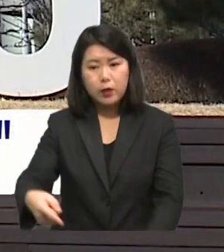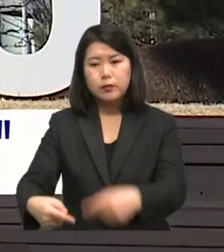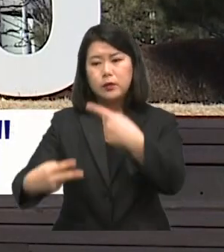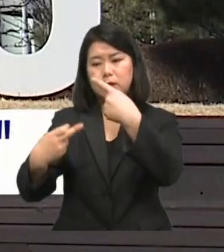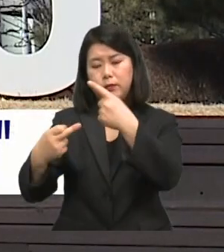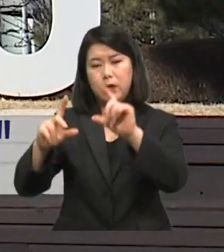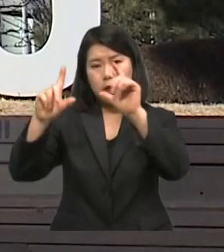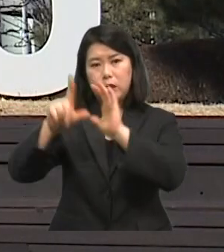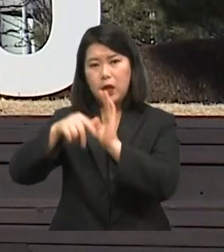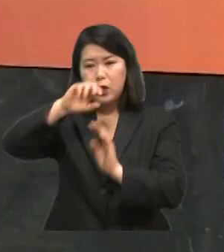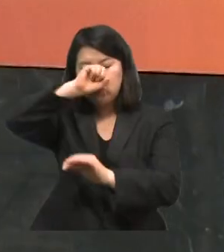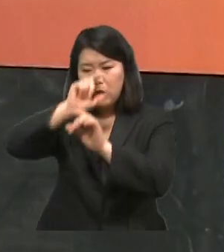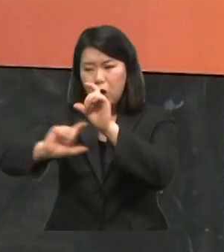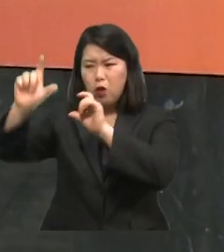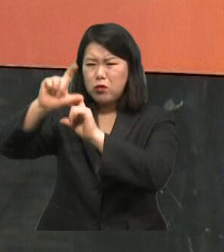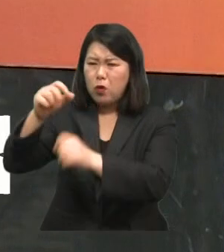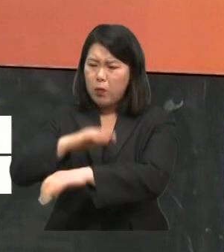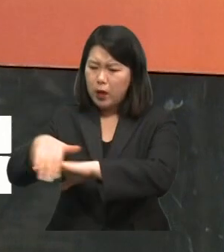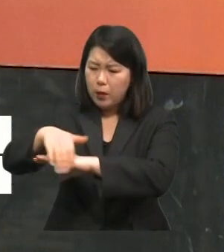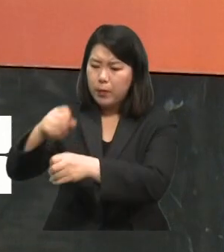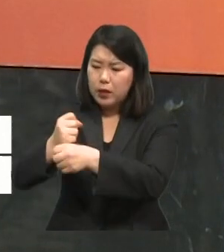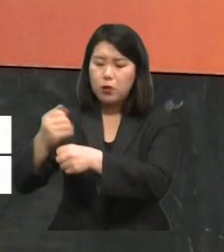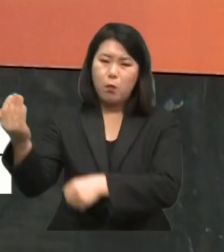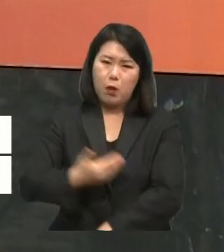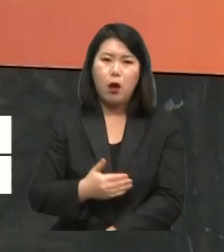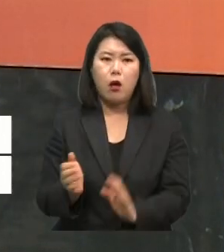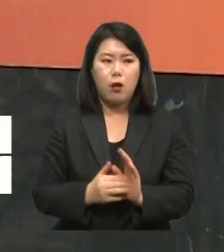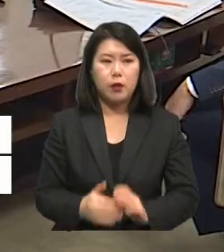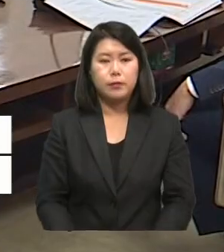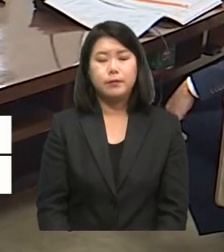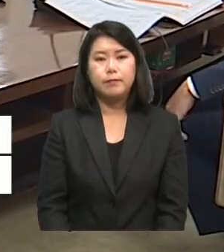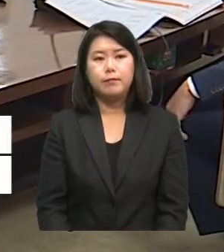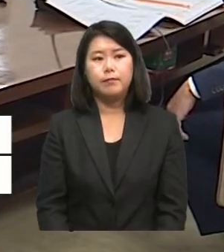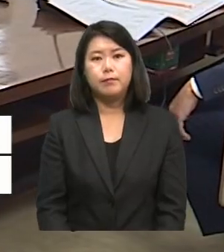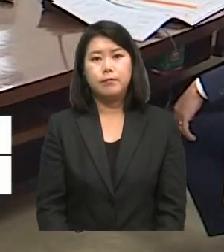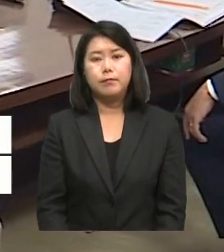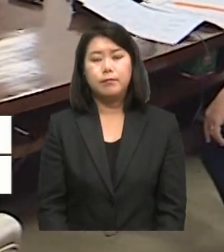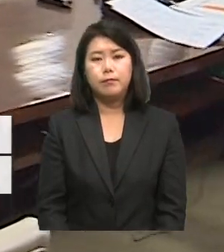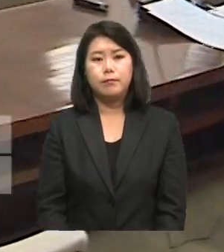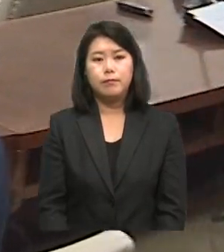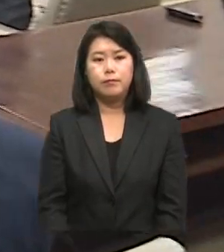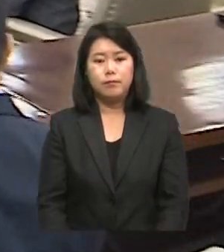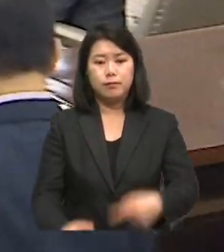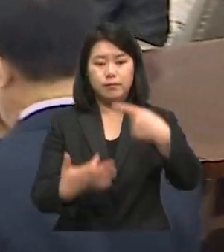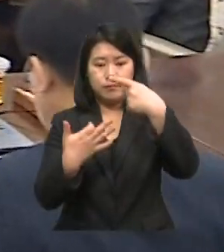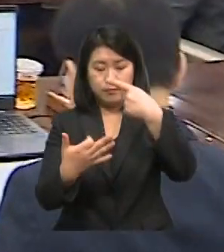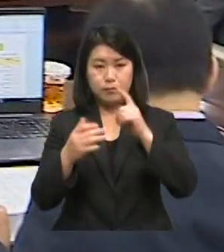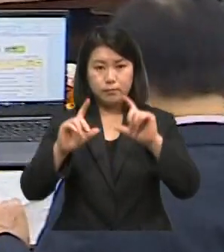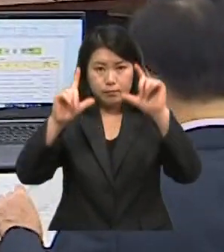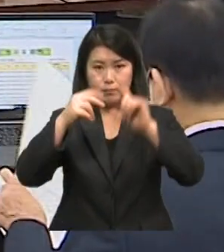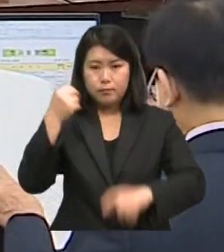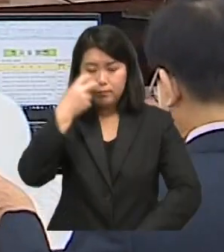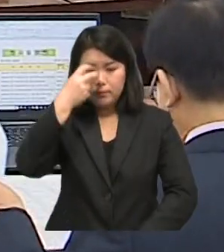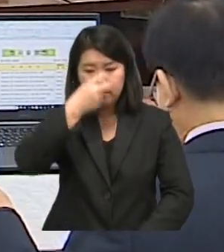추가 경정 예산안을 제출했다는 주장입니다. 한편 중구의회는 19일 구청의 제의